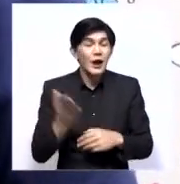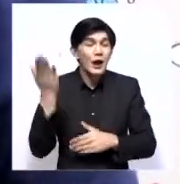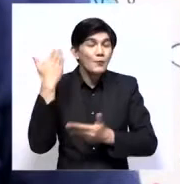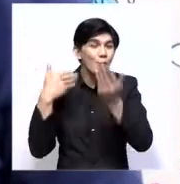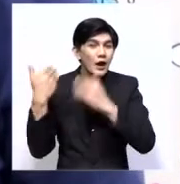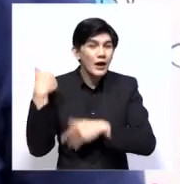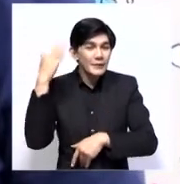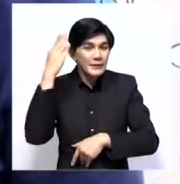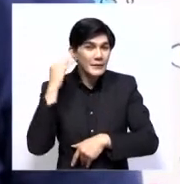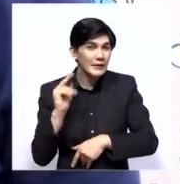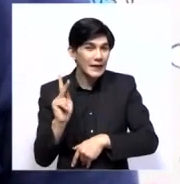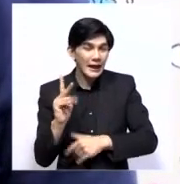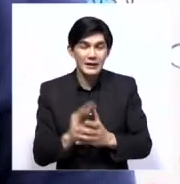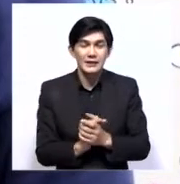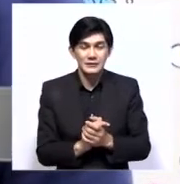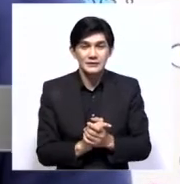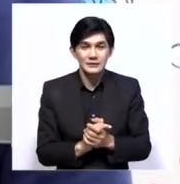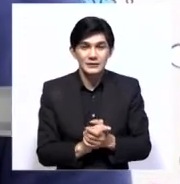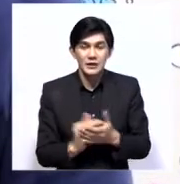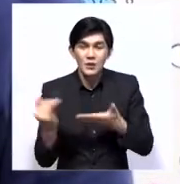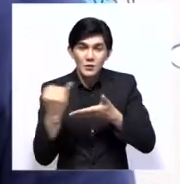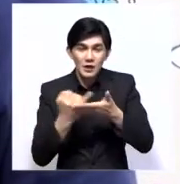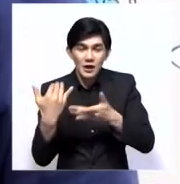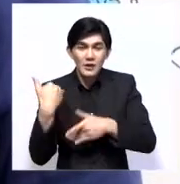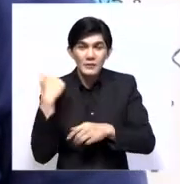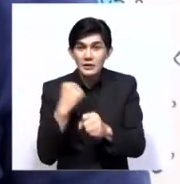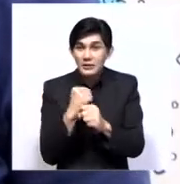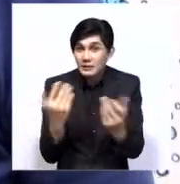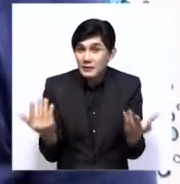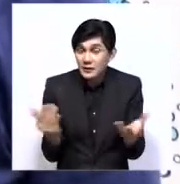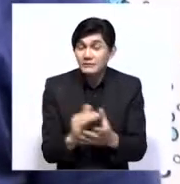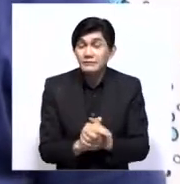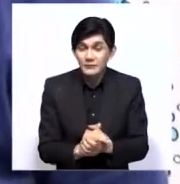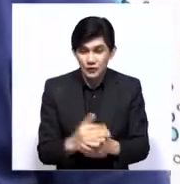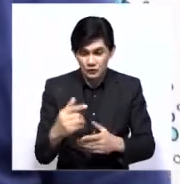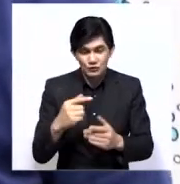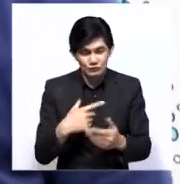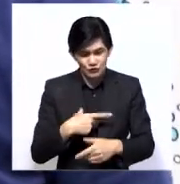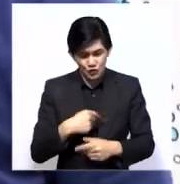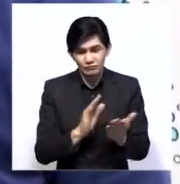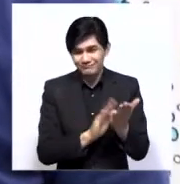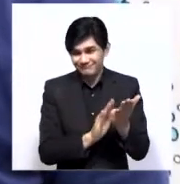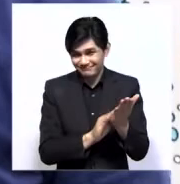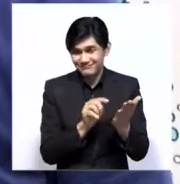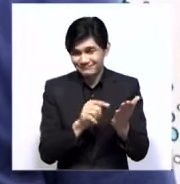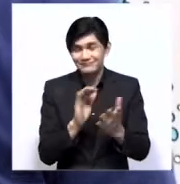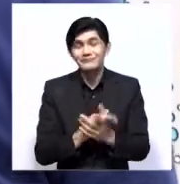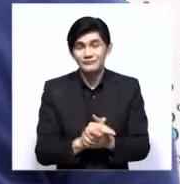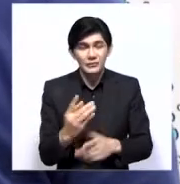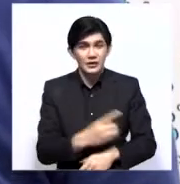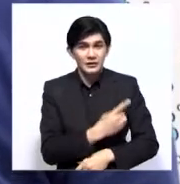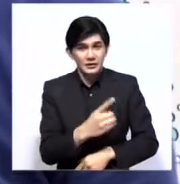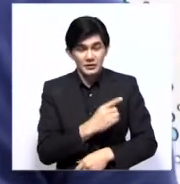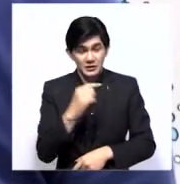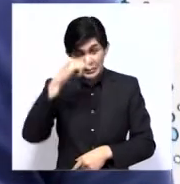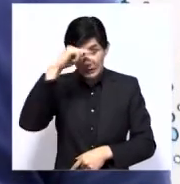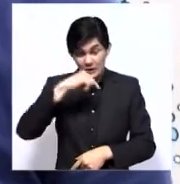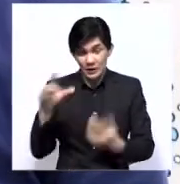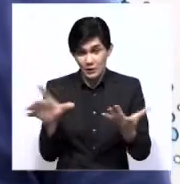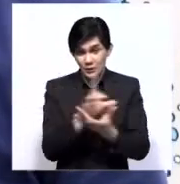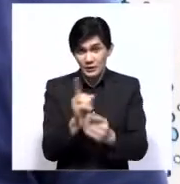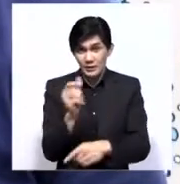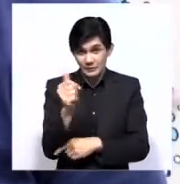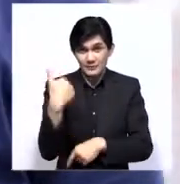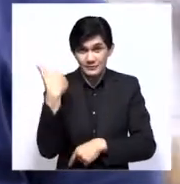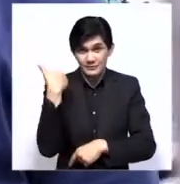ลปะกับวัฒนธรรมไทยที่เขาสื่อมาด้วยภาพเป็นไง ก็ชื่นชมครับแล้วก็ประทับใจดีใจว่าประเทศไทยมีวัฒนธรรม